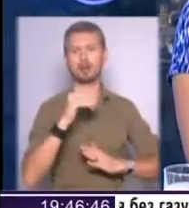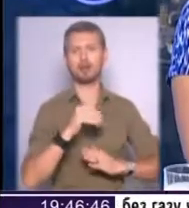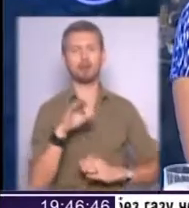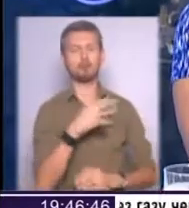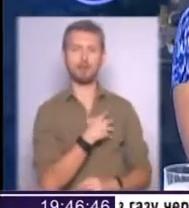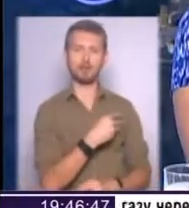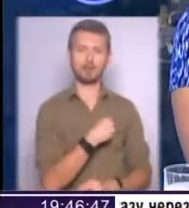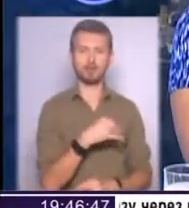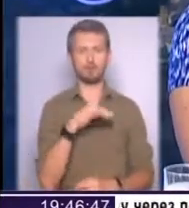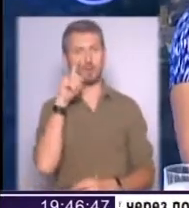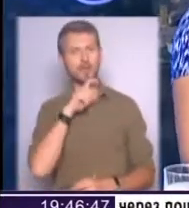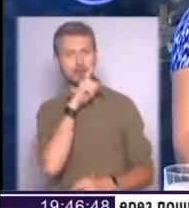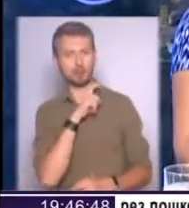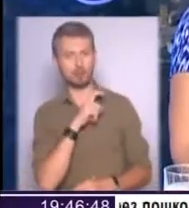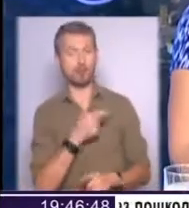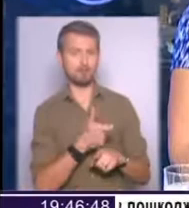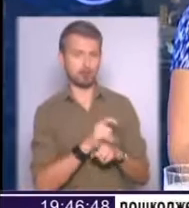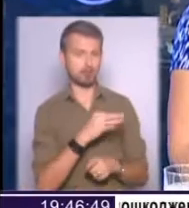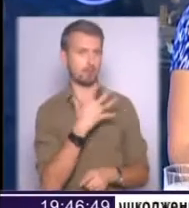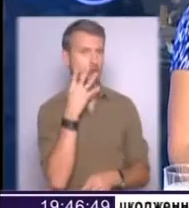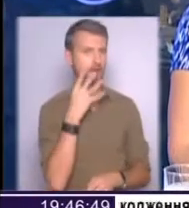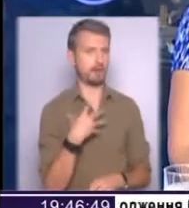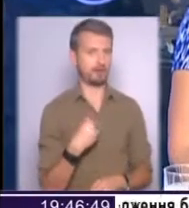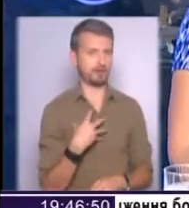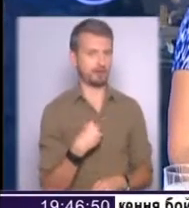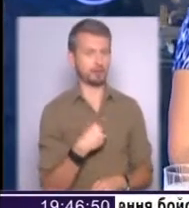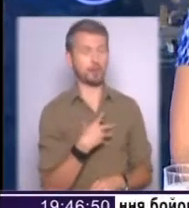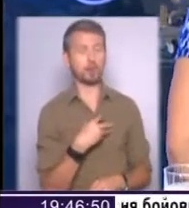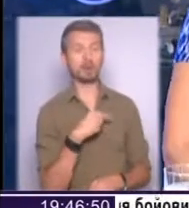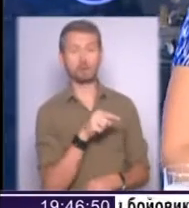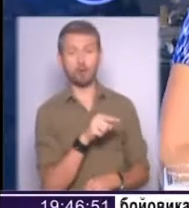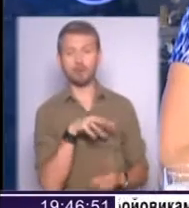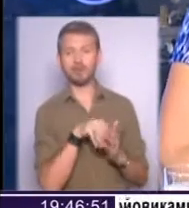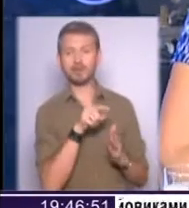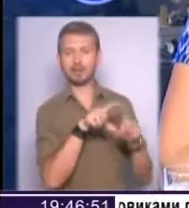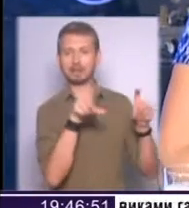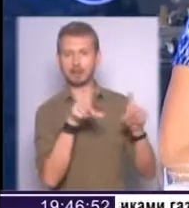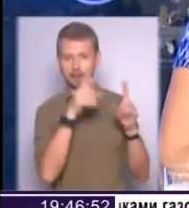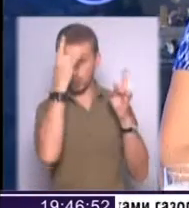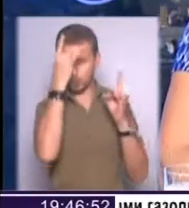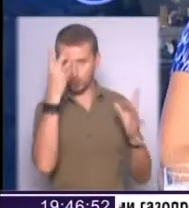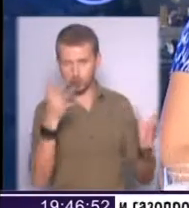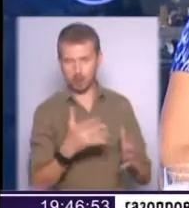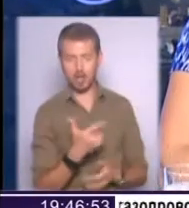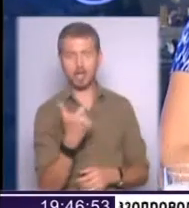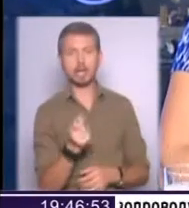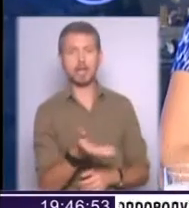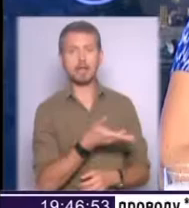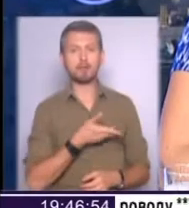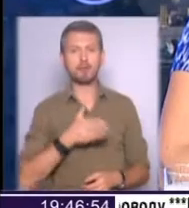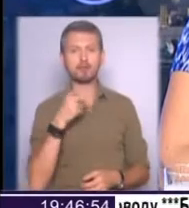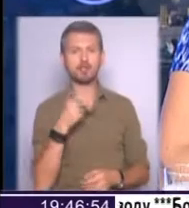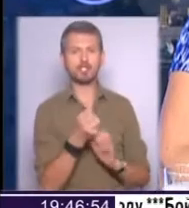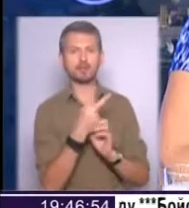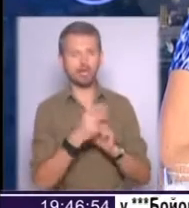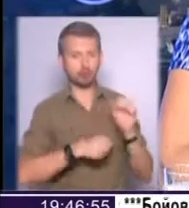про Вінницю, більше про Львів, звичайно. У Львові в тих закладах культури, де ми в